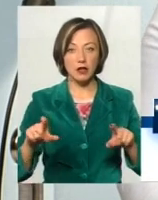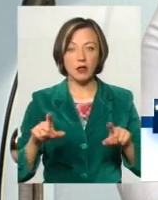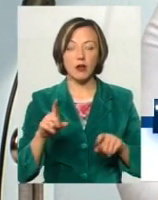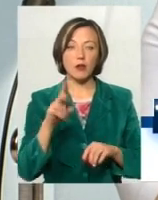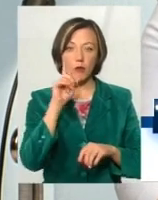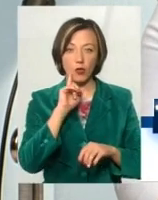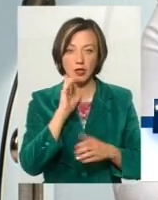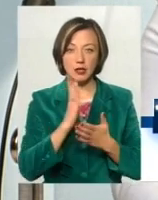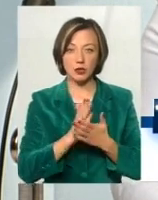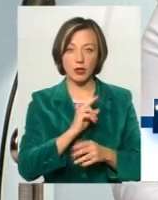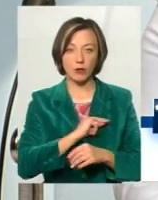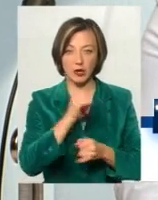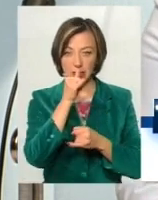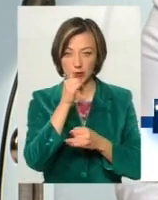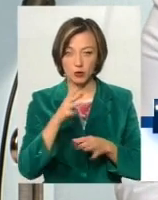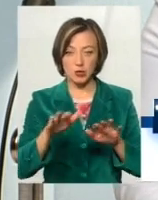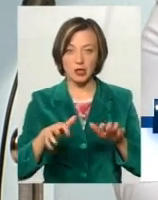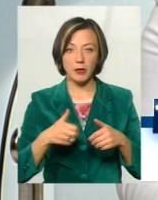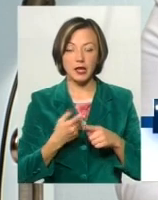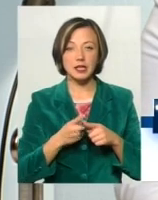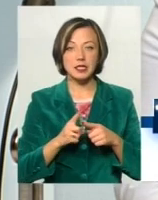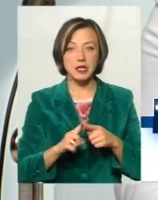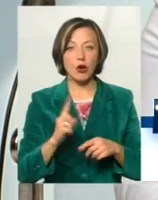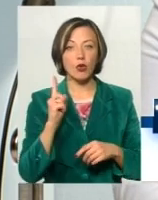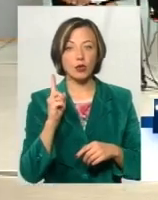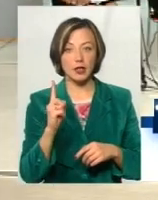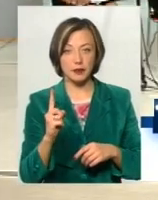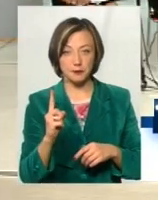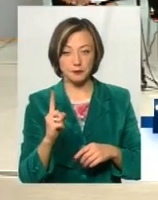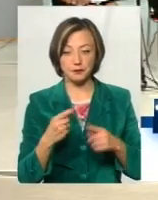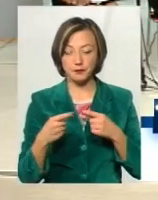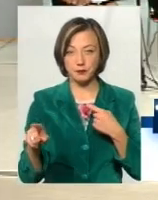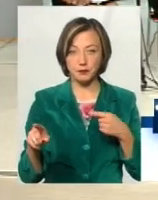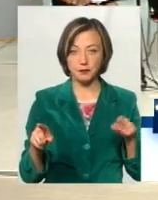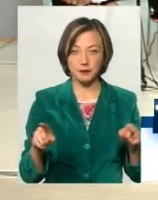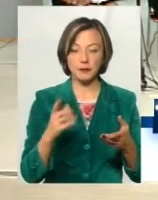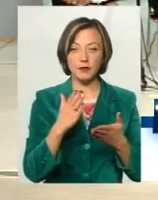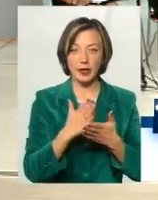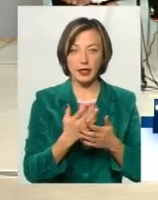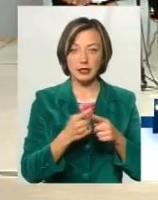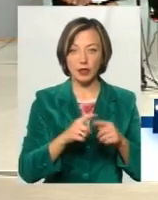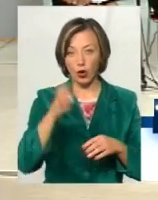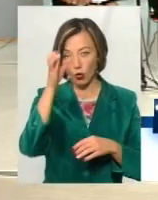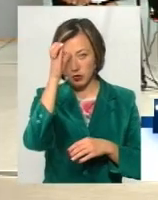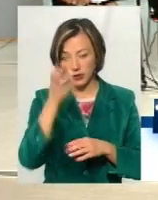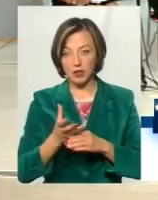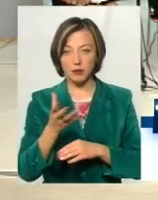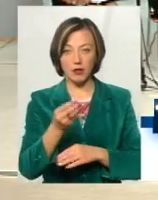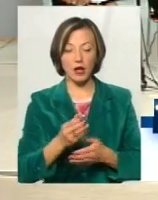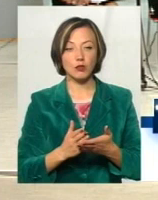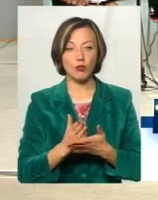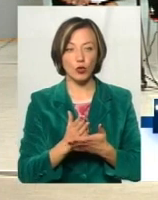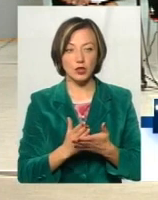вони знаходяться на роботі, не можуть їх забрати. Це от одне, ми маємо відрізнити, що це є оці освітні платні